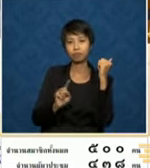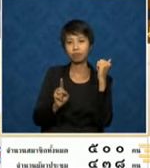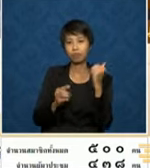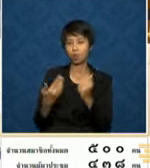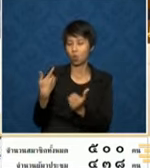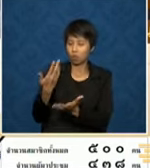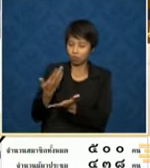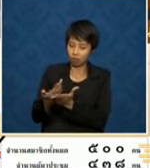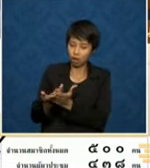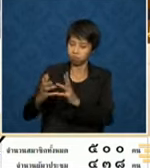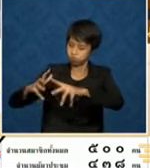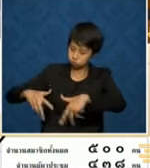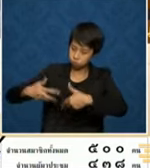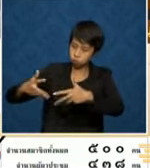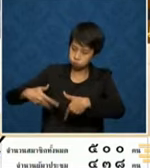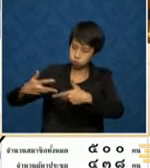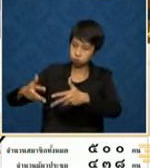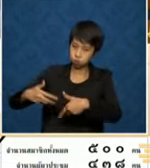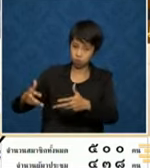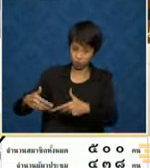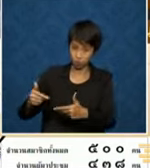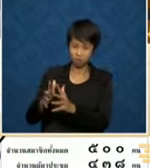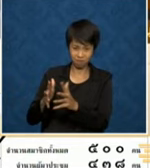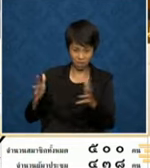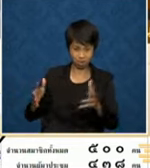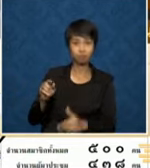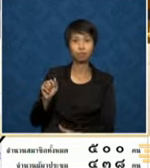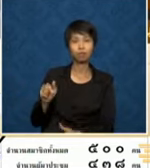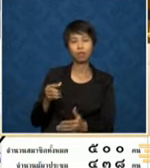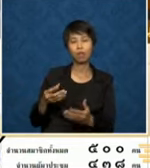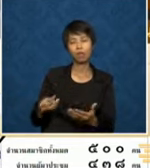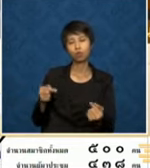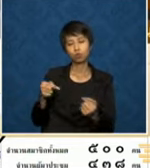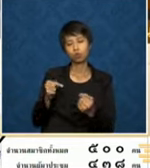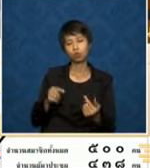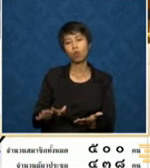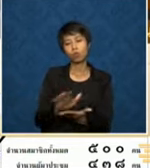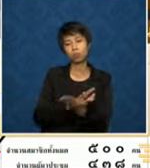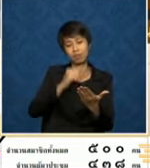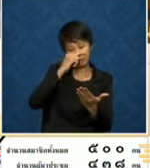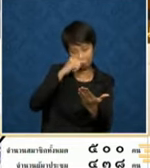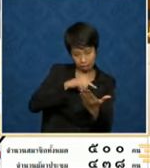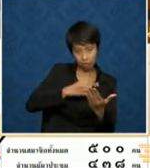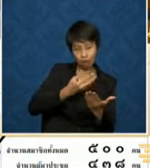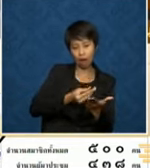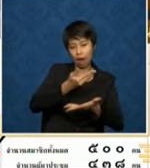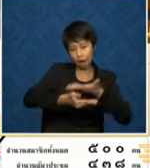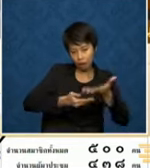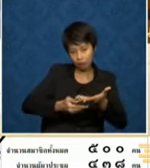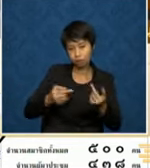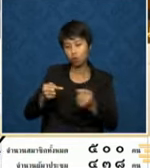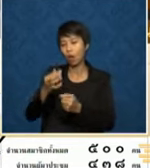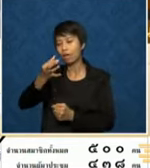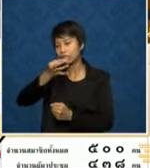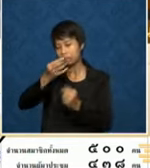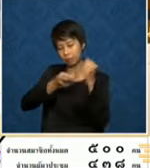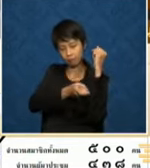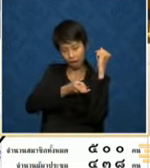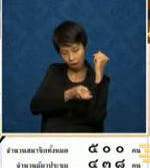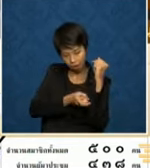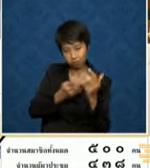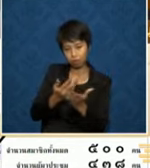างรายได้นะครับให้กับประเทศนะครับให้กับพี่น้องชาวสวนยางที่ทำให้ช่วงนี้สาม